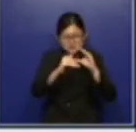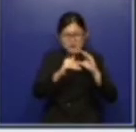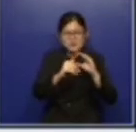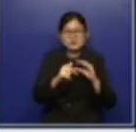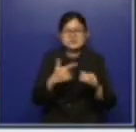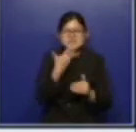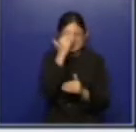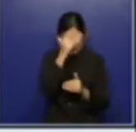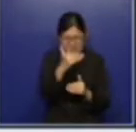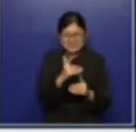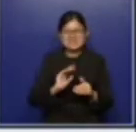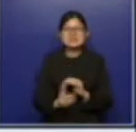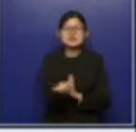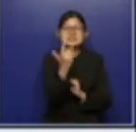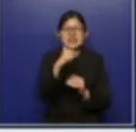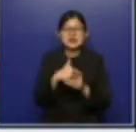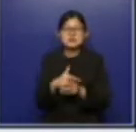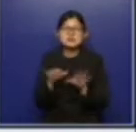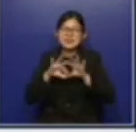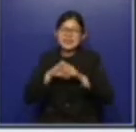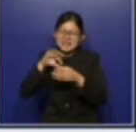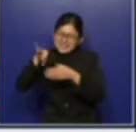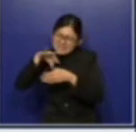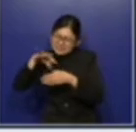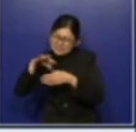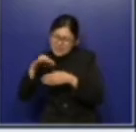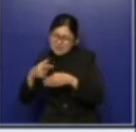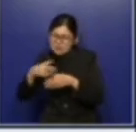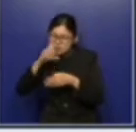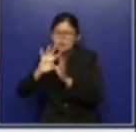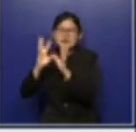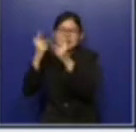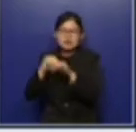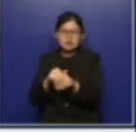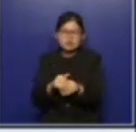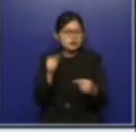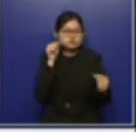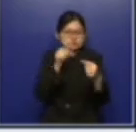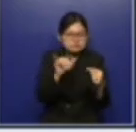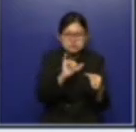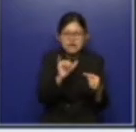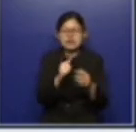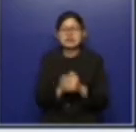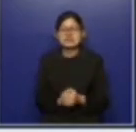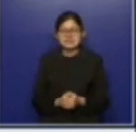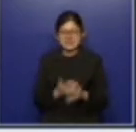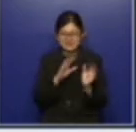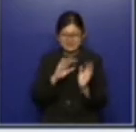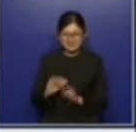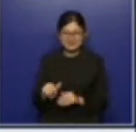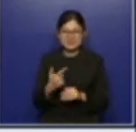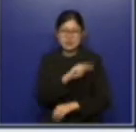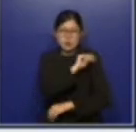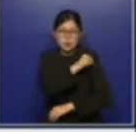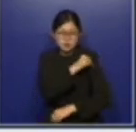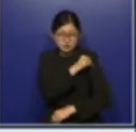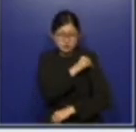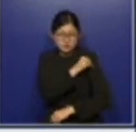ขาเอาไปทำหมู่บ้าน 3,000 ไปทำโรงเรียน 1,200 มีที่โรงพยาบาลอีก107